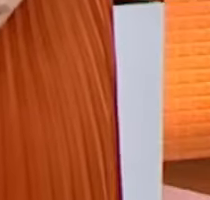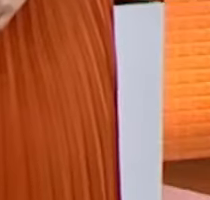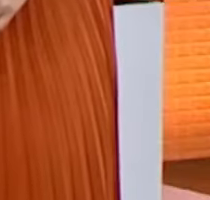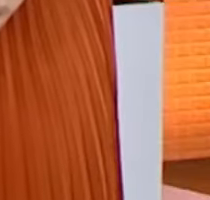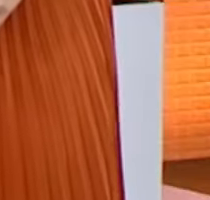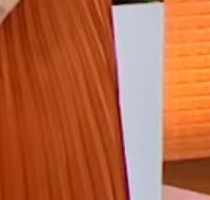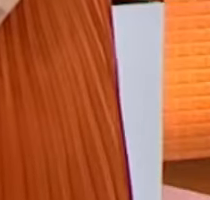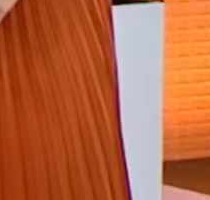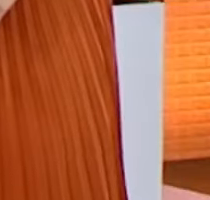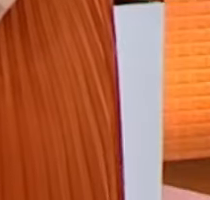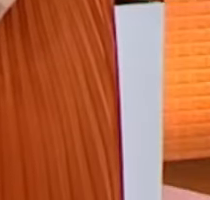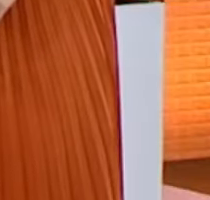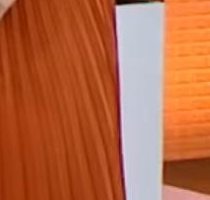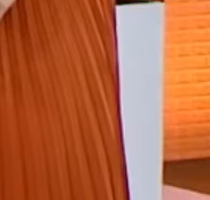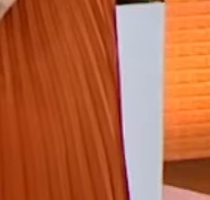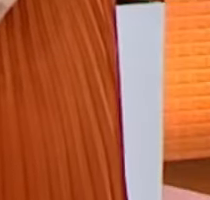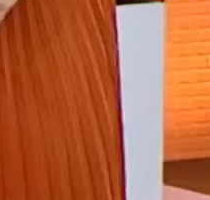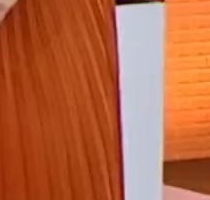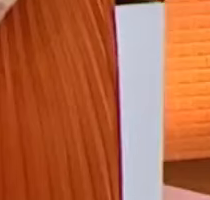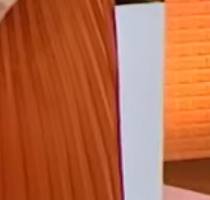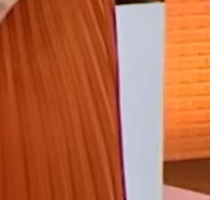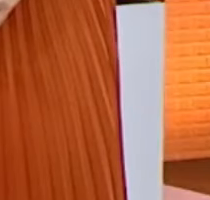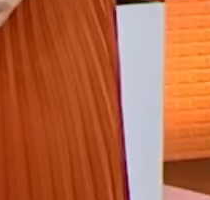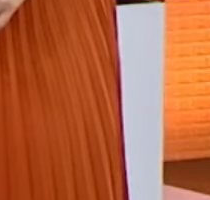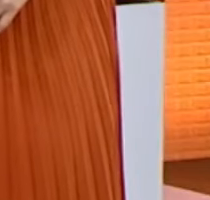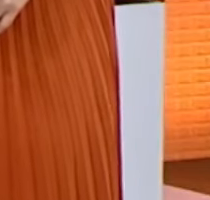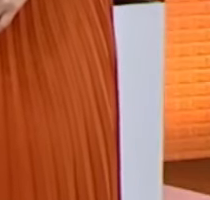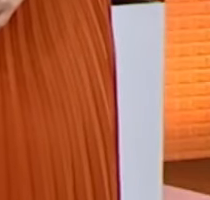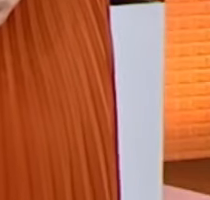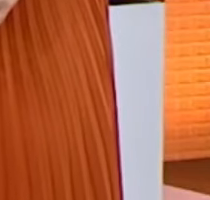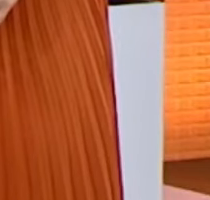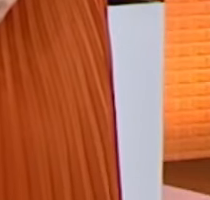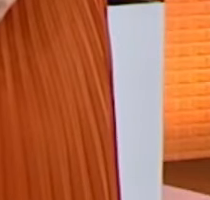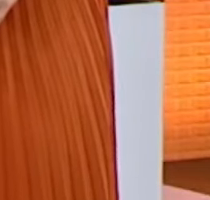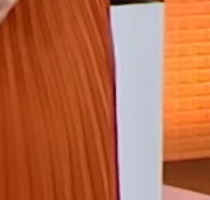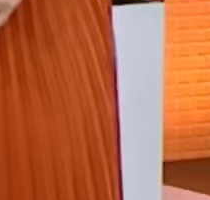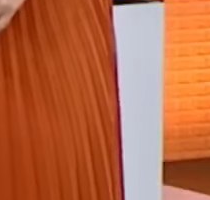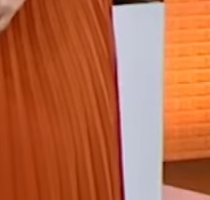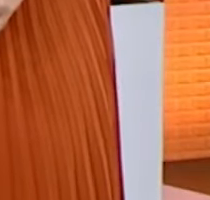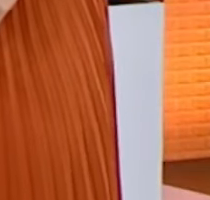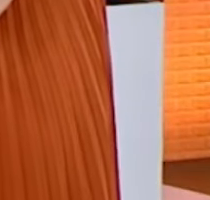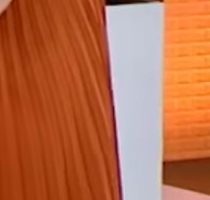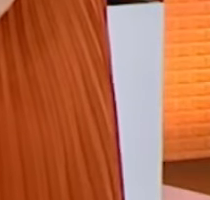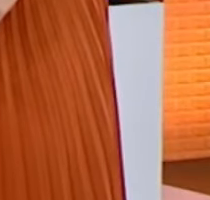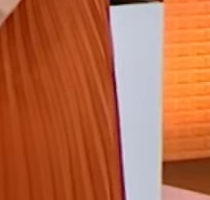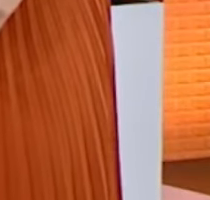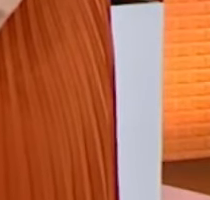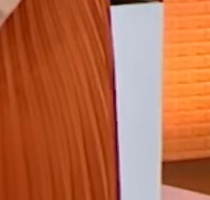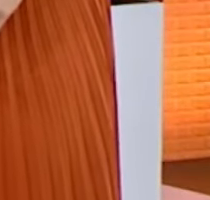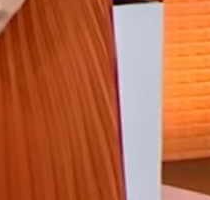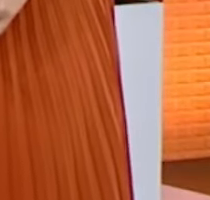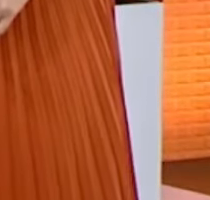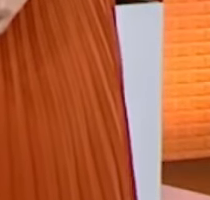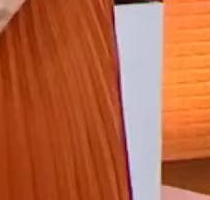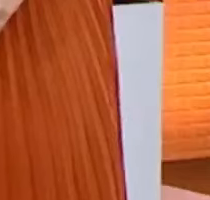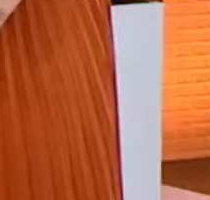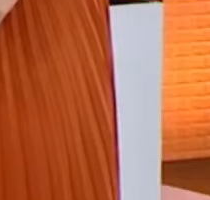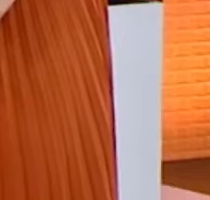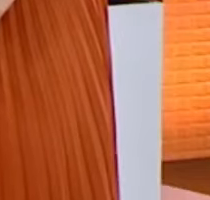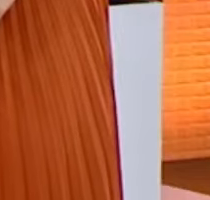Mga kapuso, para una ka sa mga balita, mag-subscribe sa GMA Integrated News sa YouTube. Sa mga kapuso abroad, subaybayan